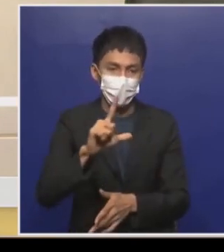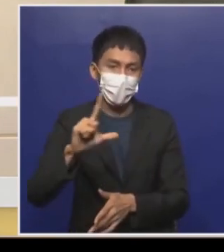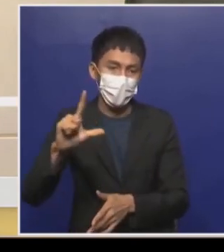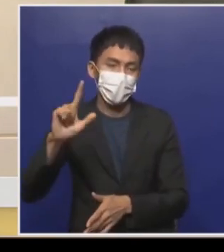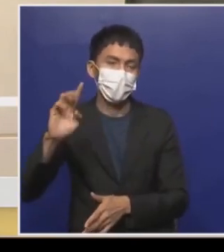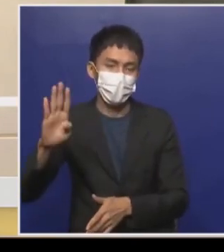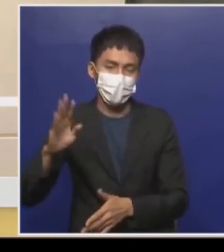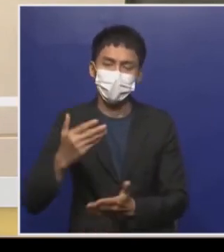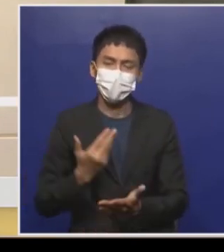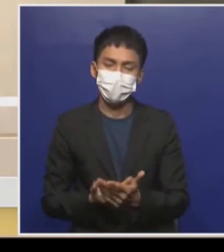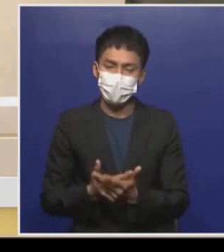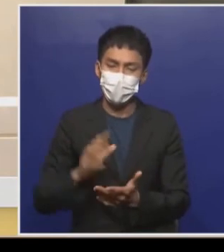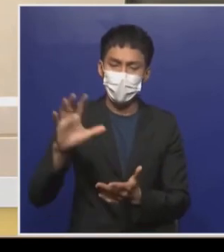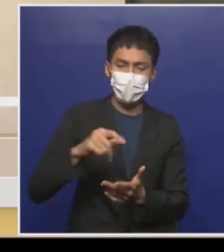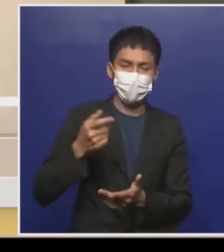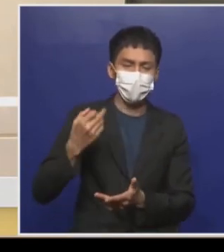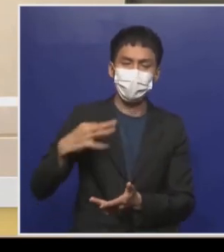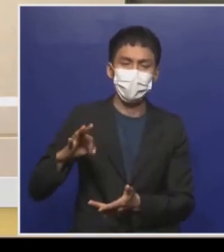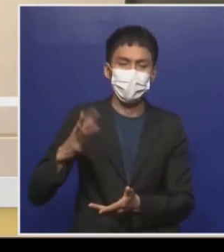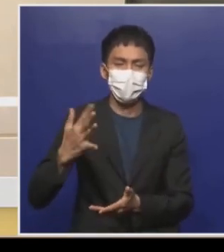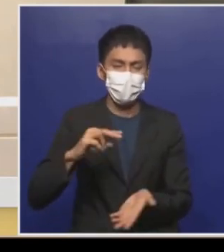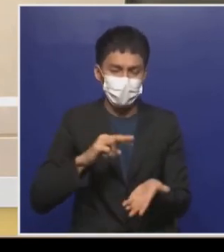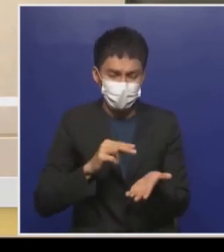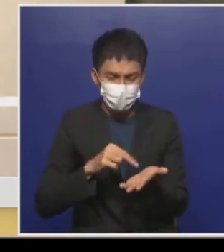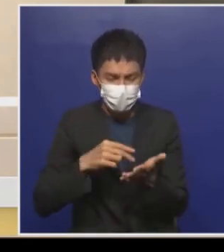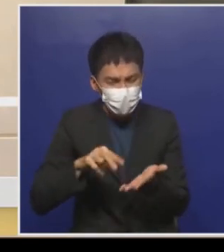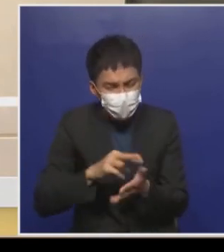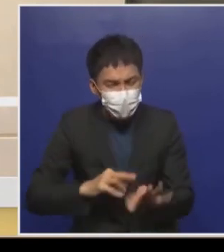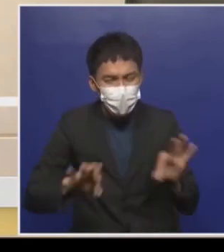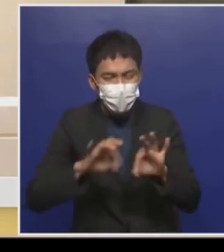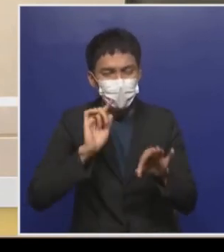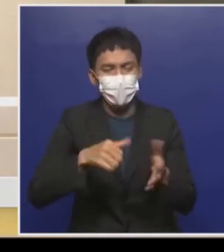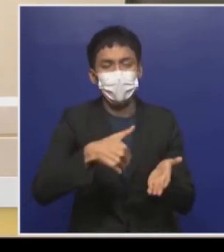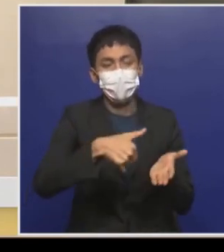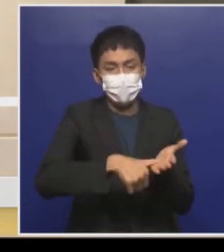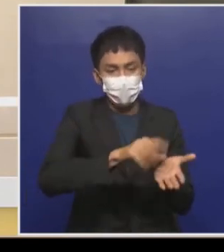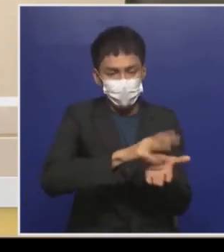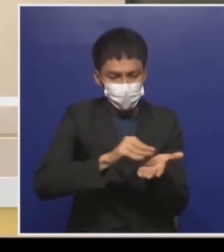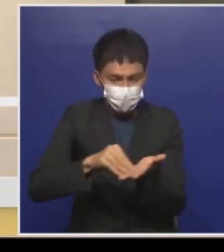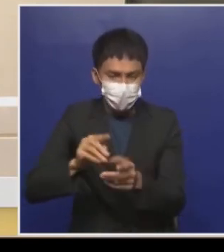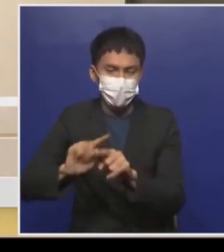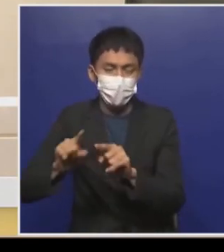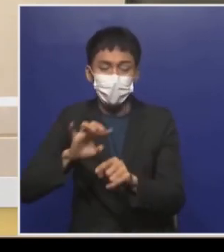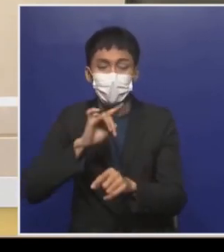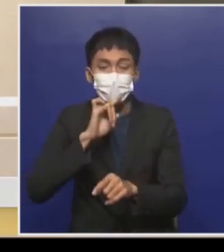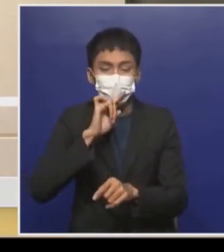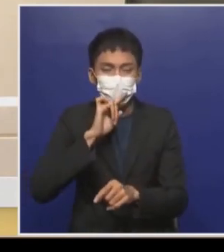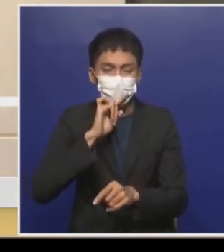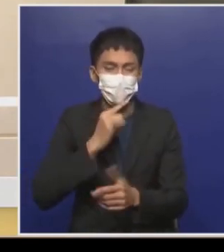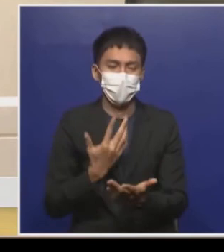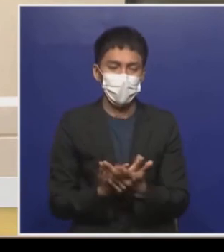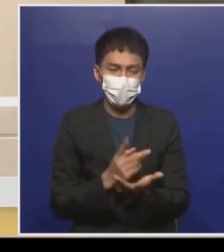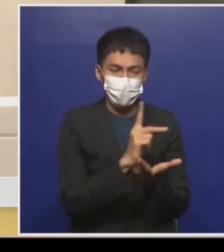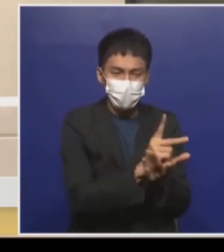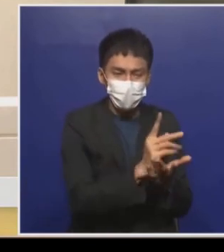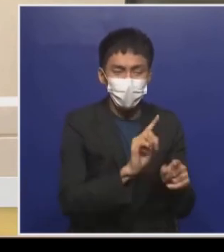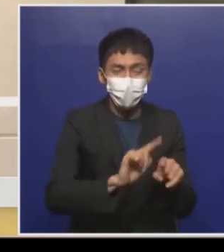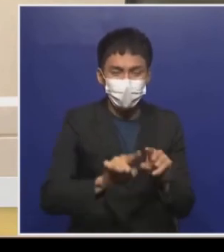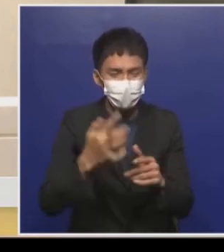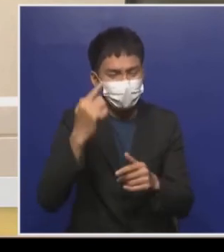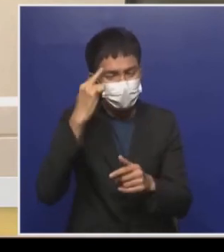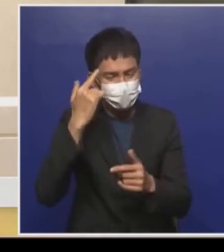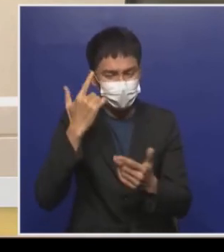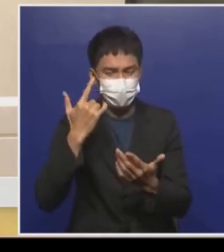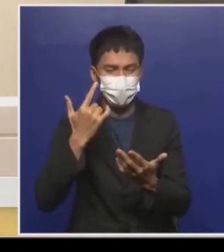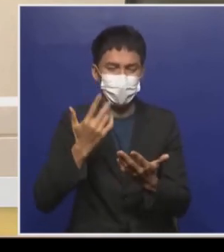เงินไมได้มาฟรีครับ มตองมตนทุนเมอมตนทุนแล้ ถามวาประชาชน หรือเราจะยอมพจนาไ้ว่า